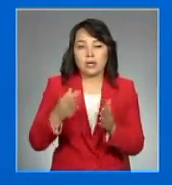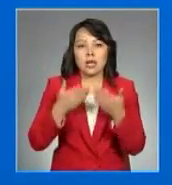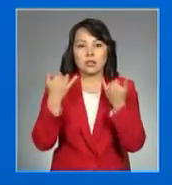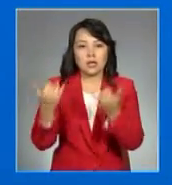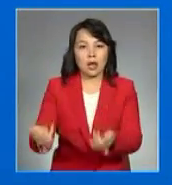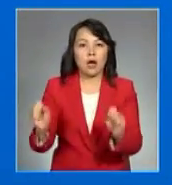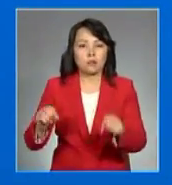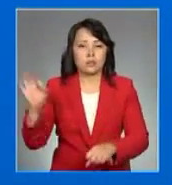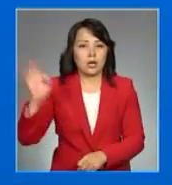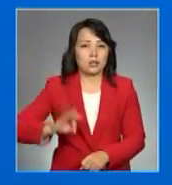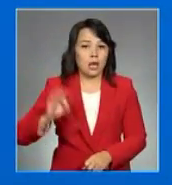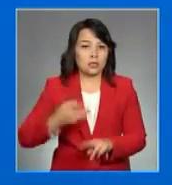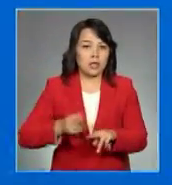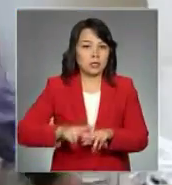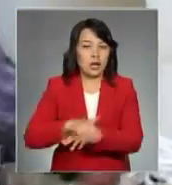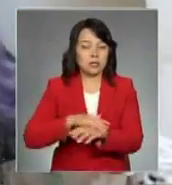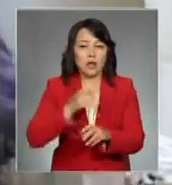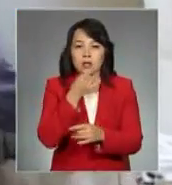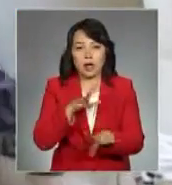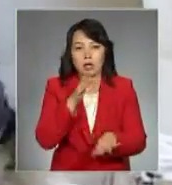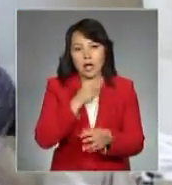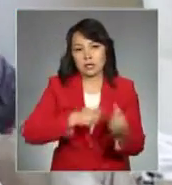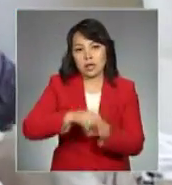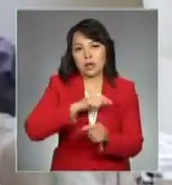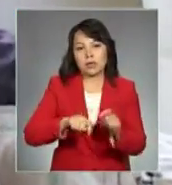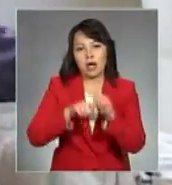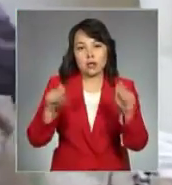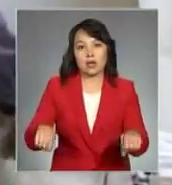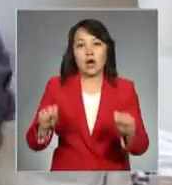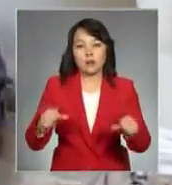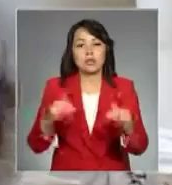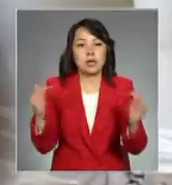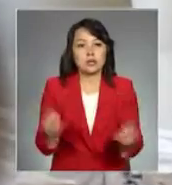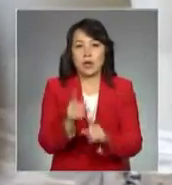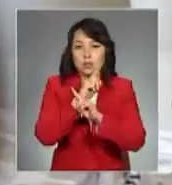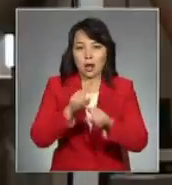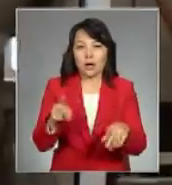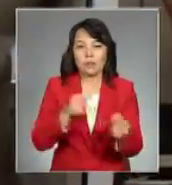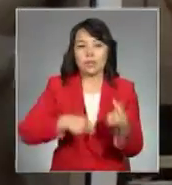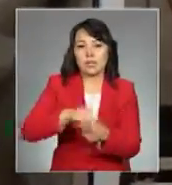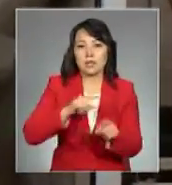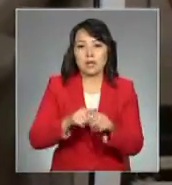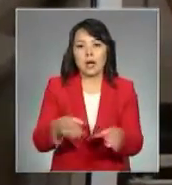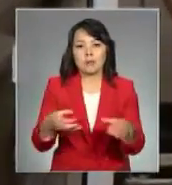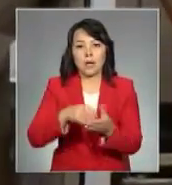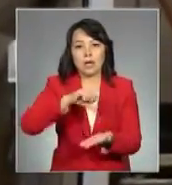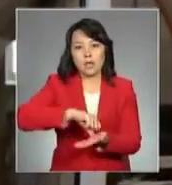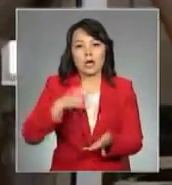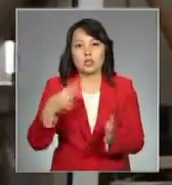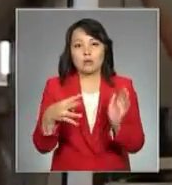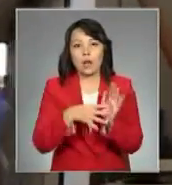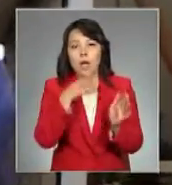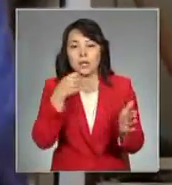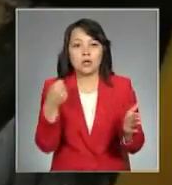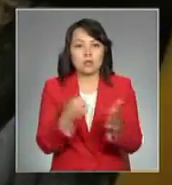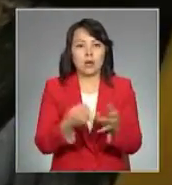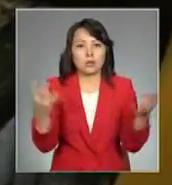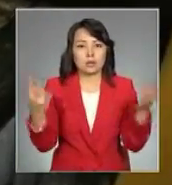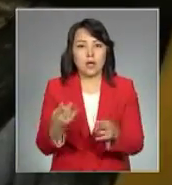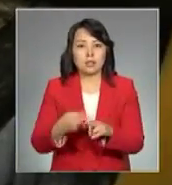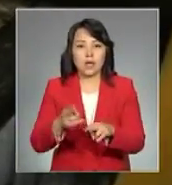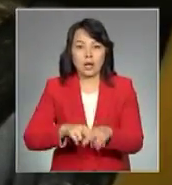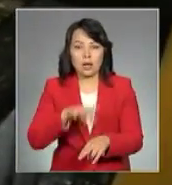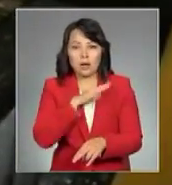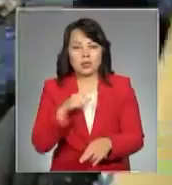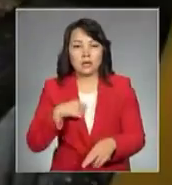кетерлігі, жастар кәсіпті кез келген салада аша алады. Бұл бағытта шектеу қойылмайды. Басты талап, бизнесменнің жасы 29-дан аспауы тиіс.